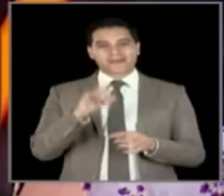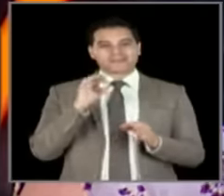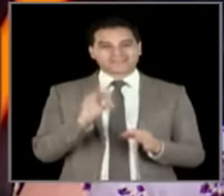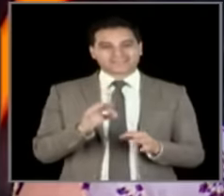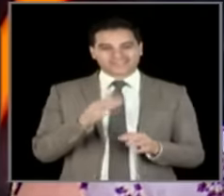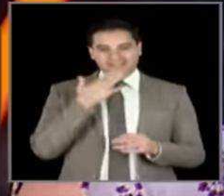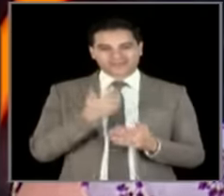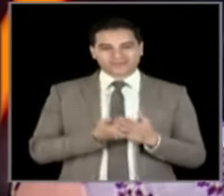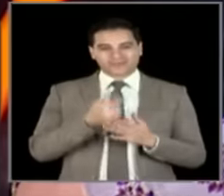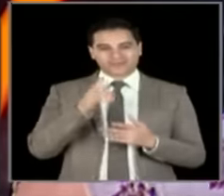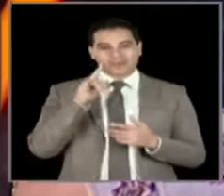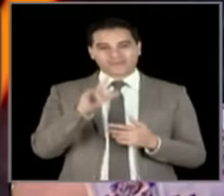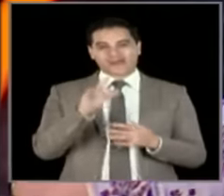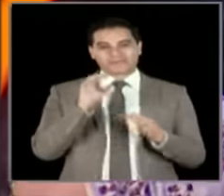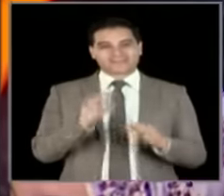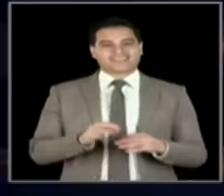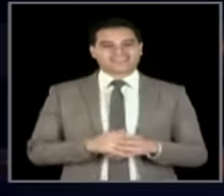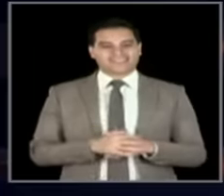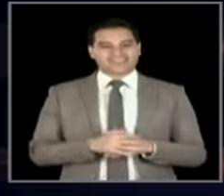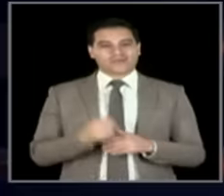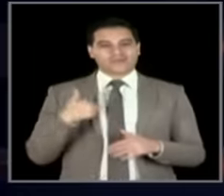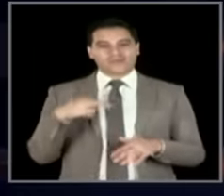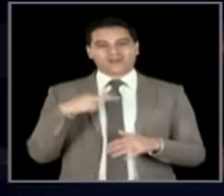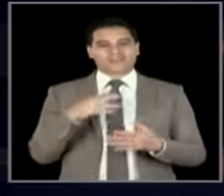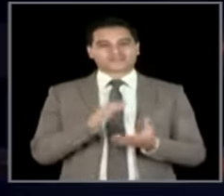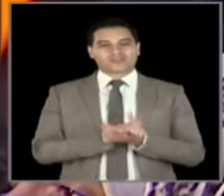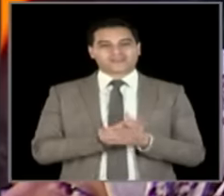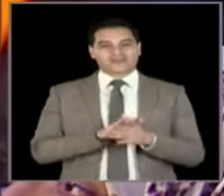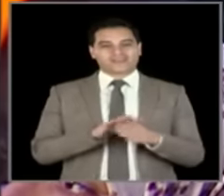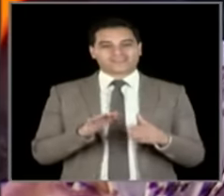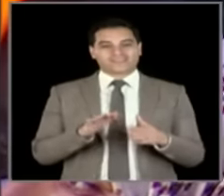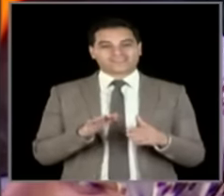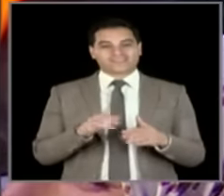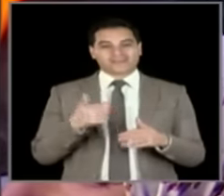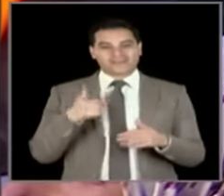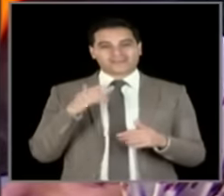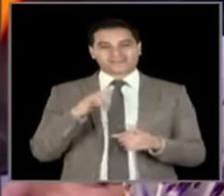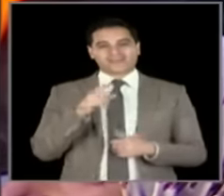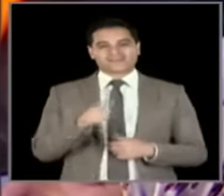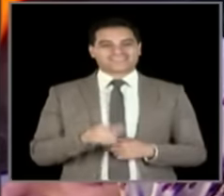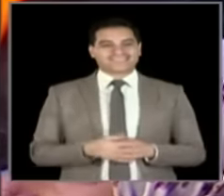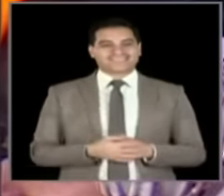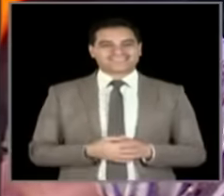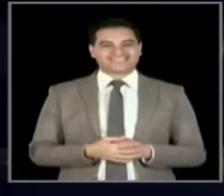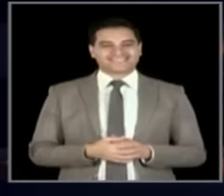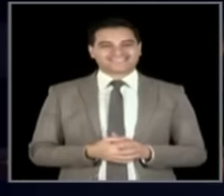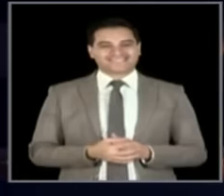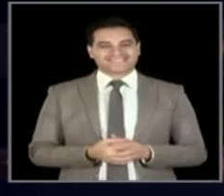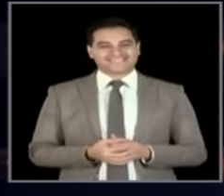جدا وبحبك جدا واحنا بقينا اصحاب خلاص. يا شكرا يا محطتك.